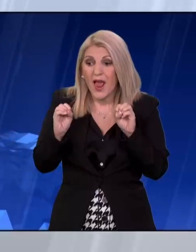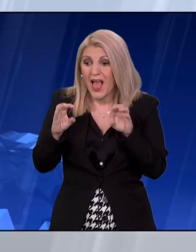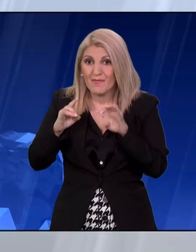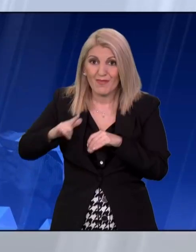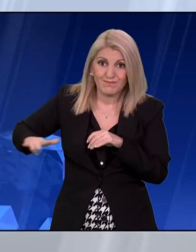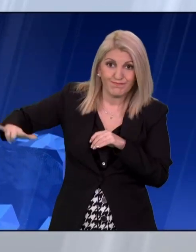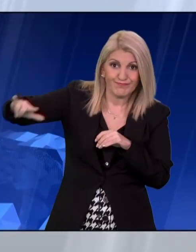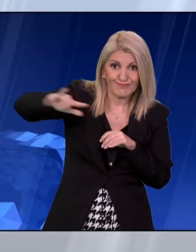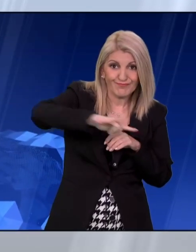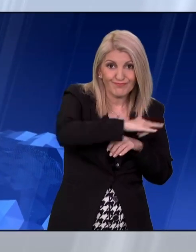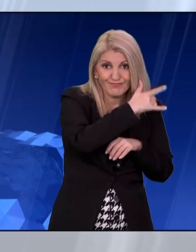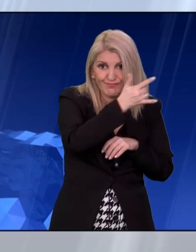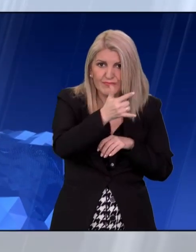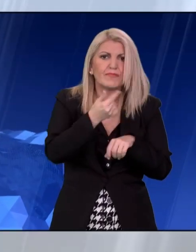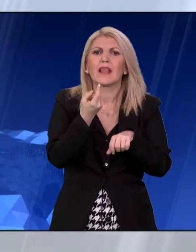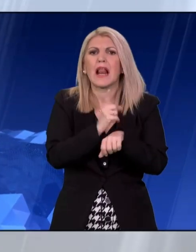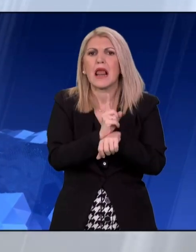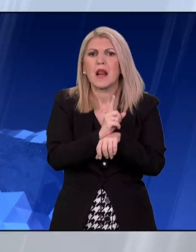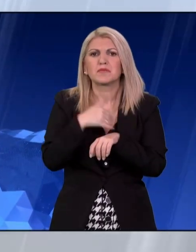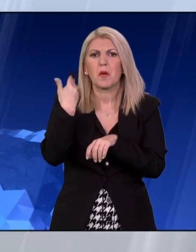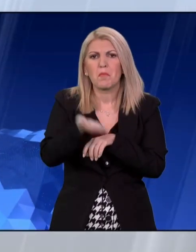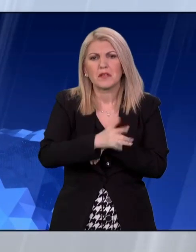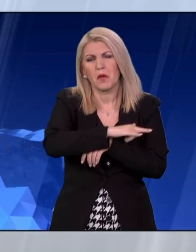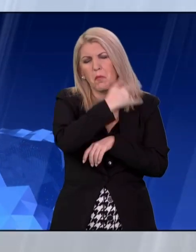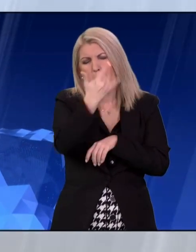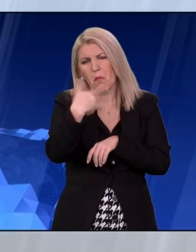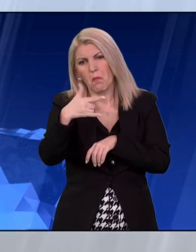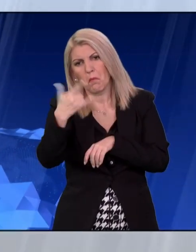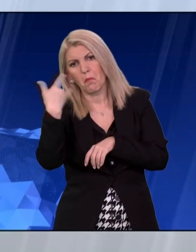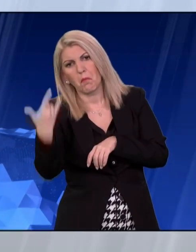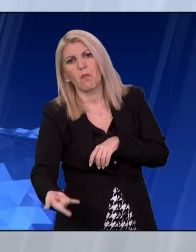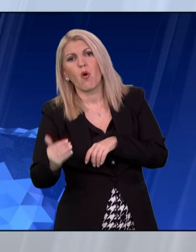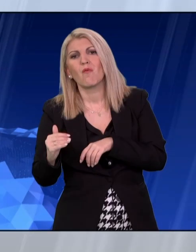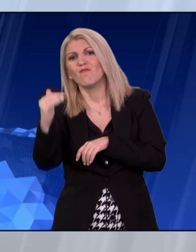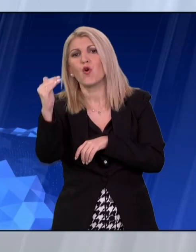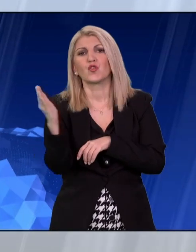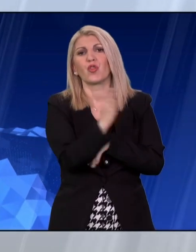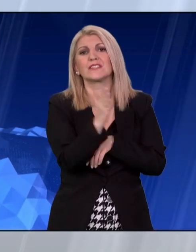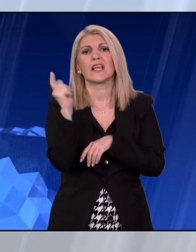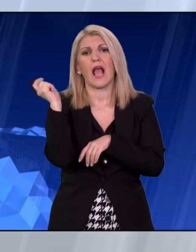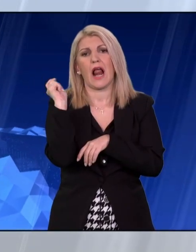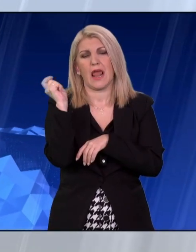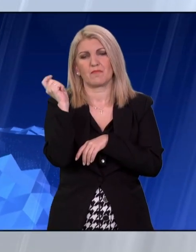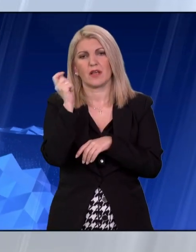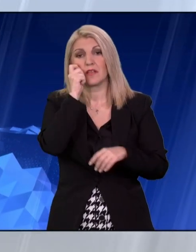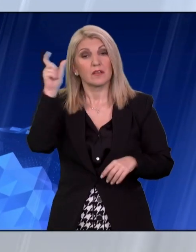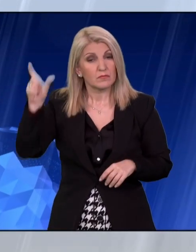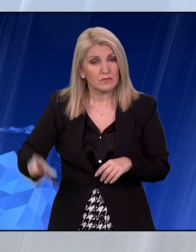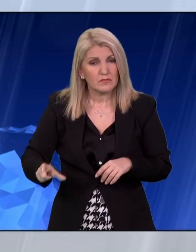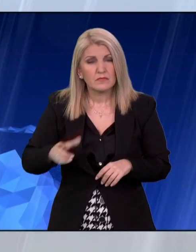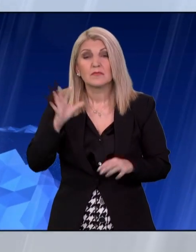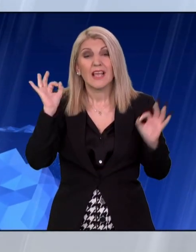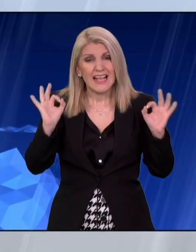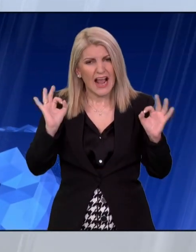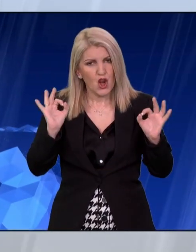αεροσκάφος συνετρίβει μισό μίλι βορειοδυτικά της καλαμάτας ο νόντας δεν εγκατέλειψε το αεροσκάφος αν και διέθετα